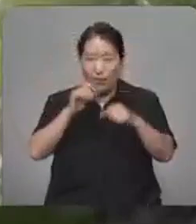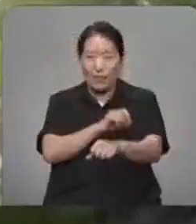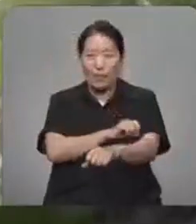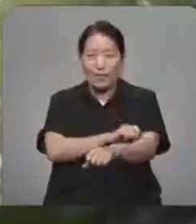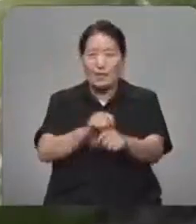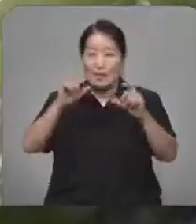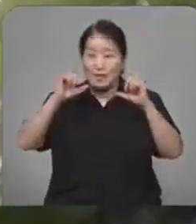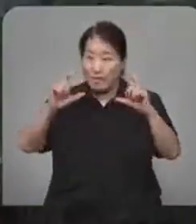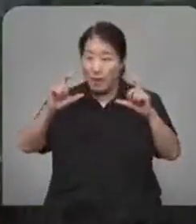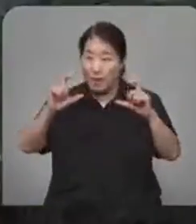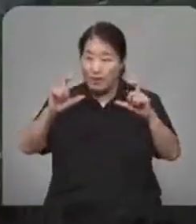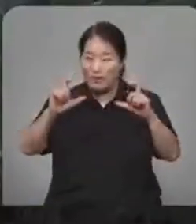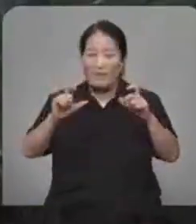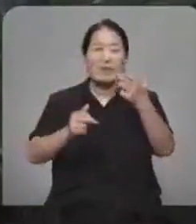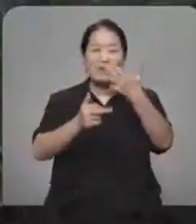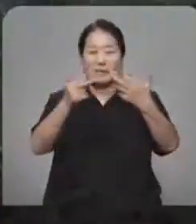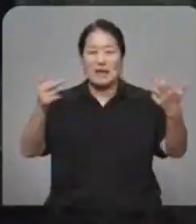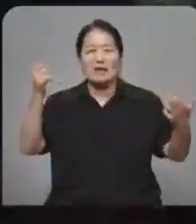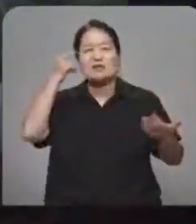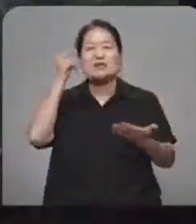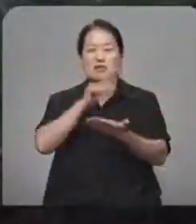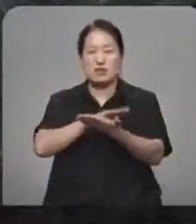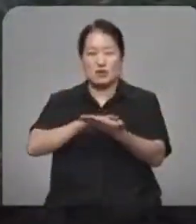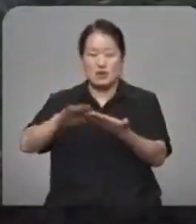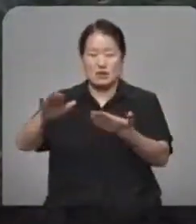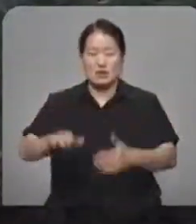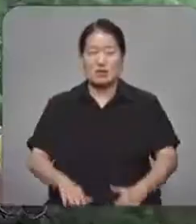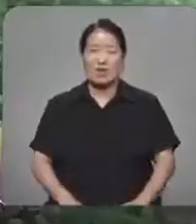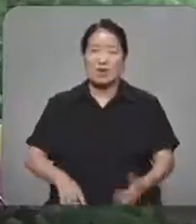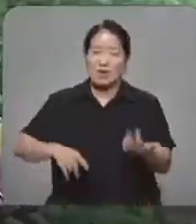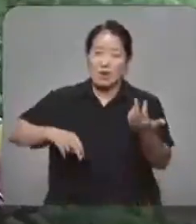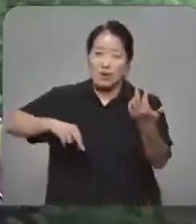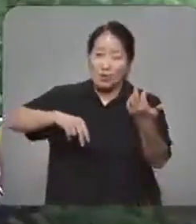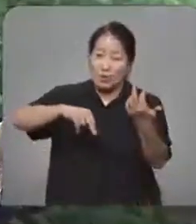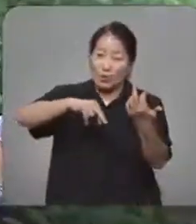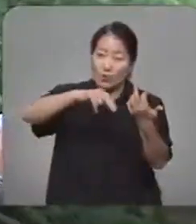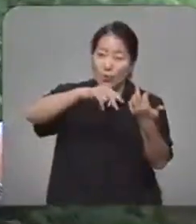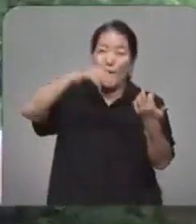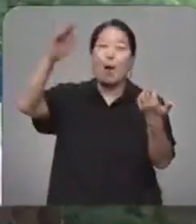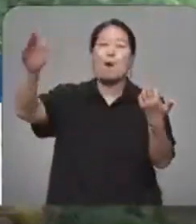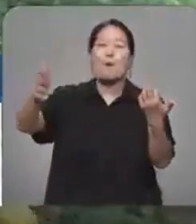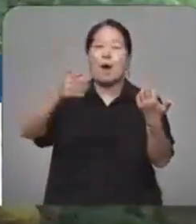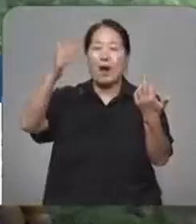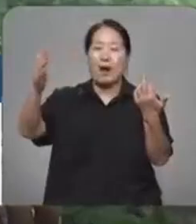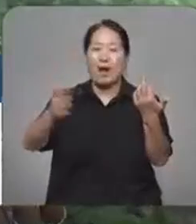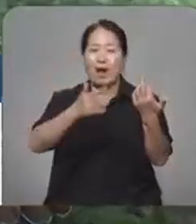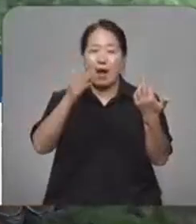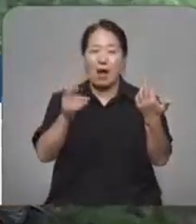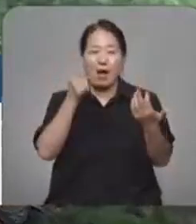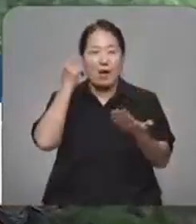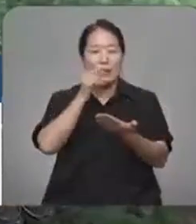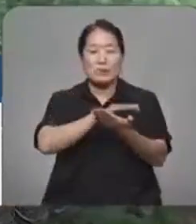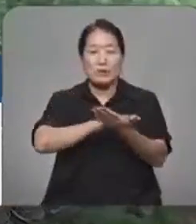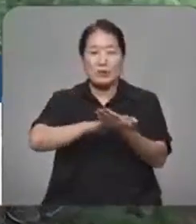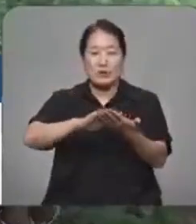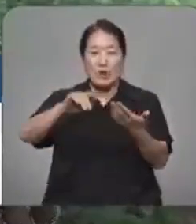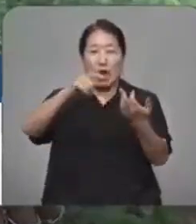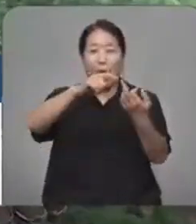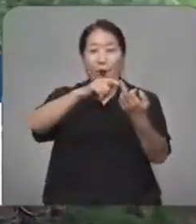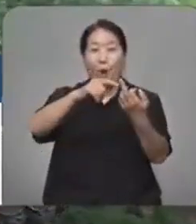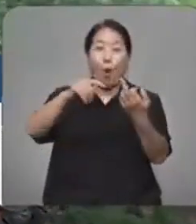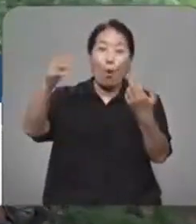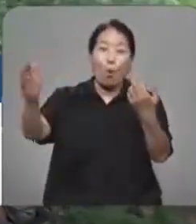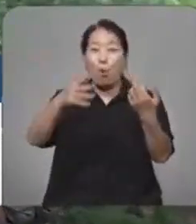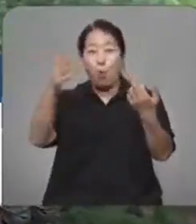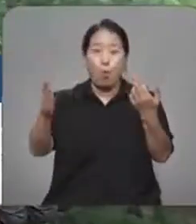산은 예상보다 시원했습니다. 올라갈 때 고래도 바람이 시원했고 정상에 올라가니까 막 날아갈